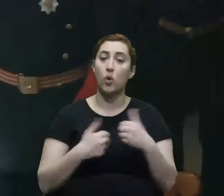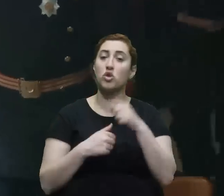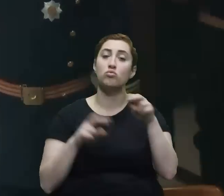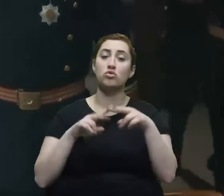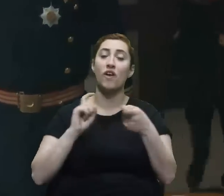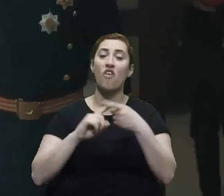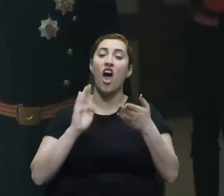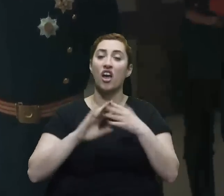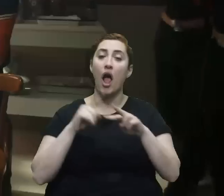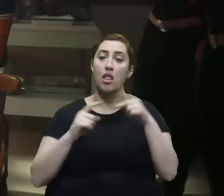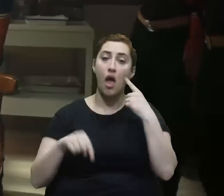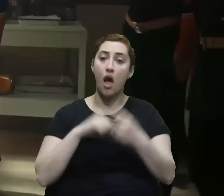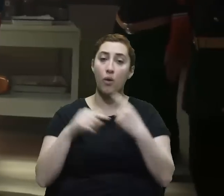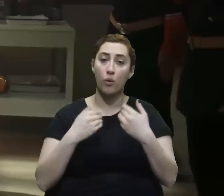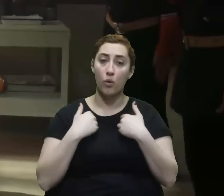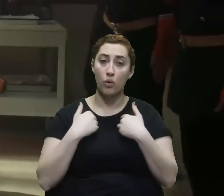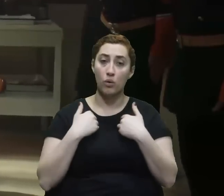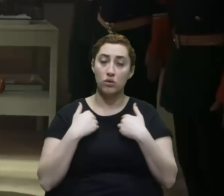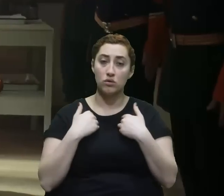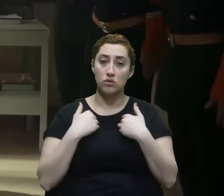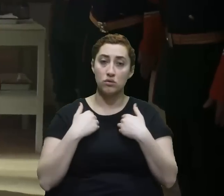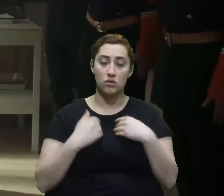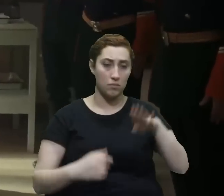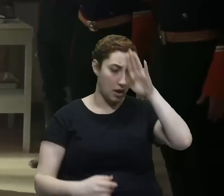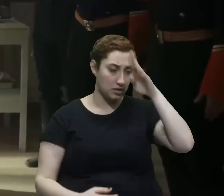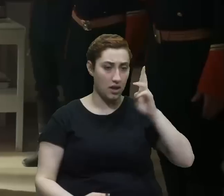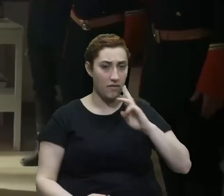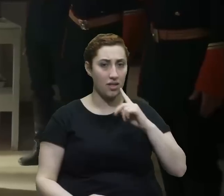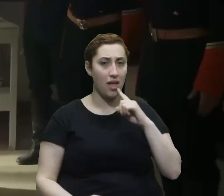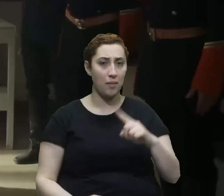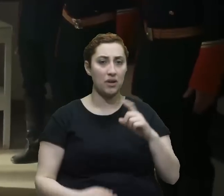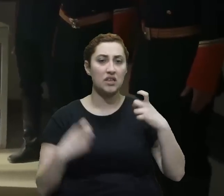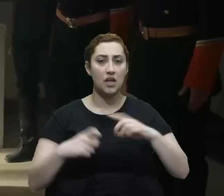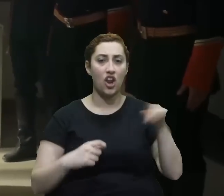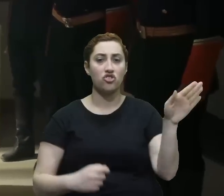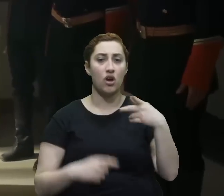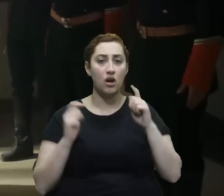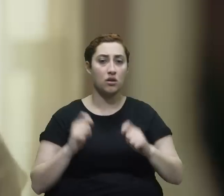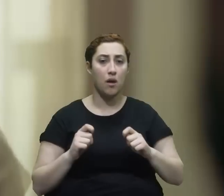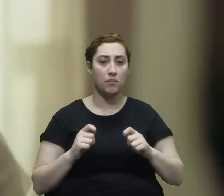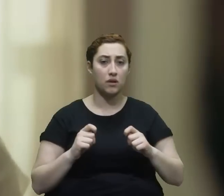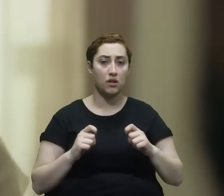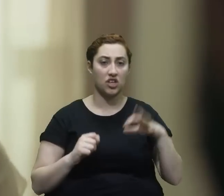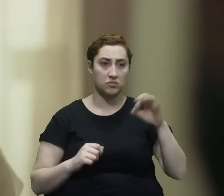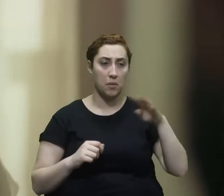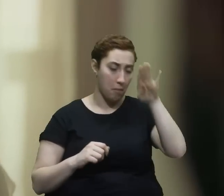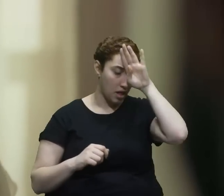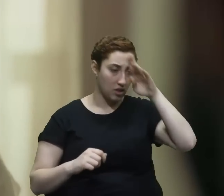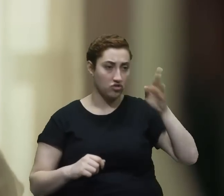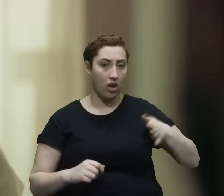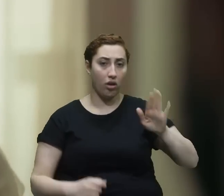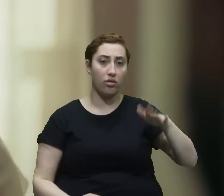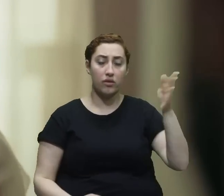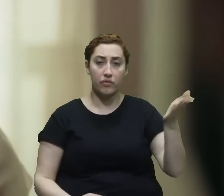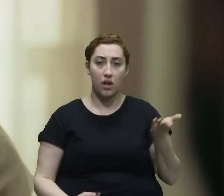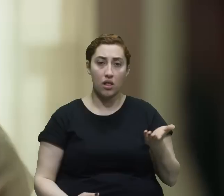Kocanız Mustafa ve arkadaşı Ali'yi arıyoruz. Askerler. Padişah efendimizin emriyle saraya çağrıldılar. Şu an padişah